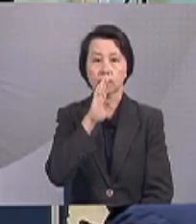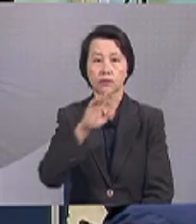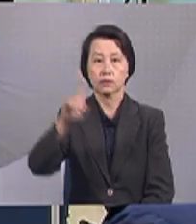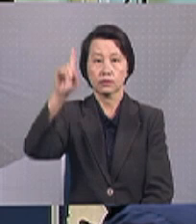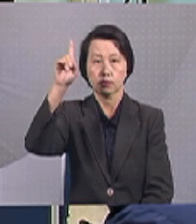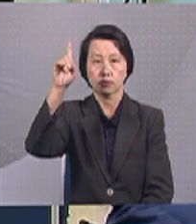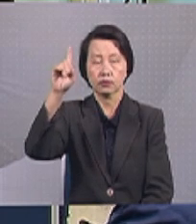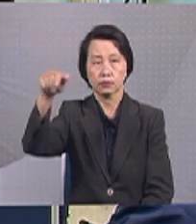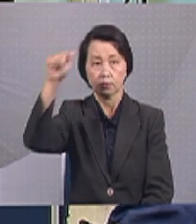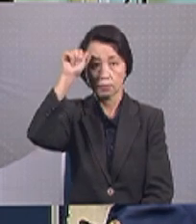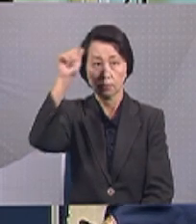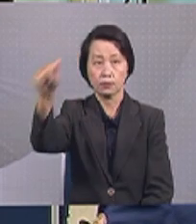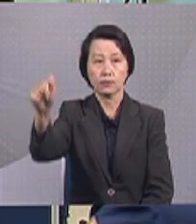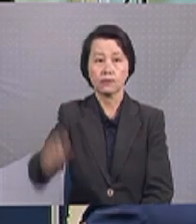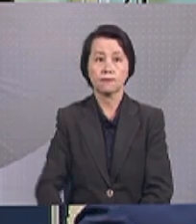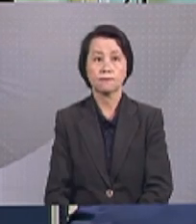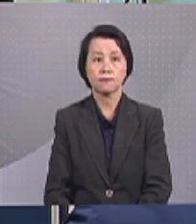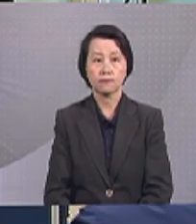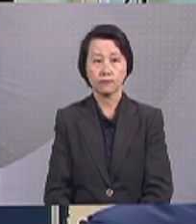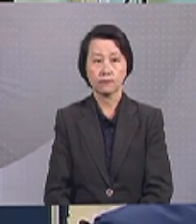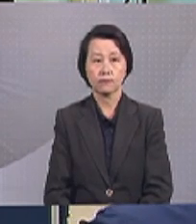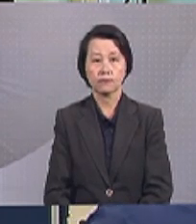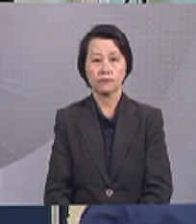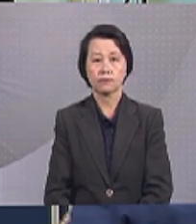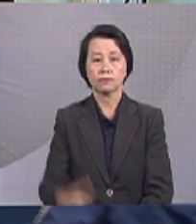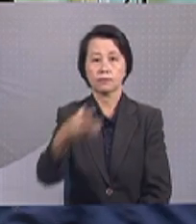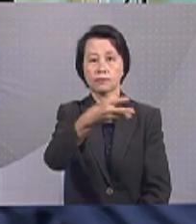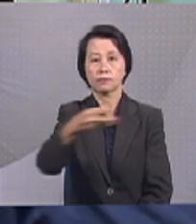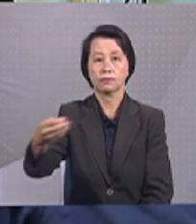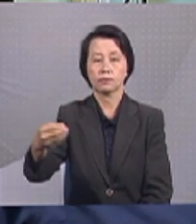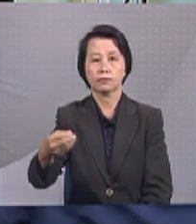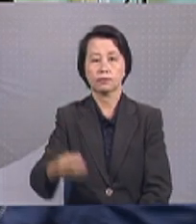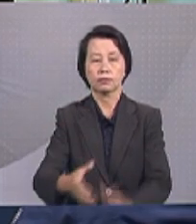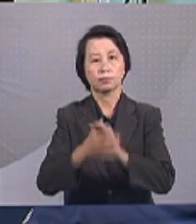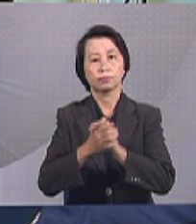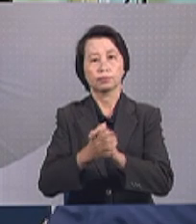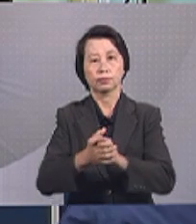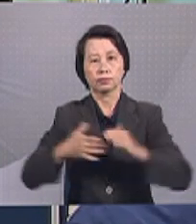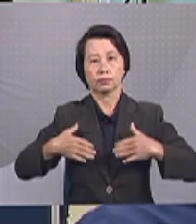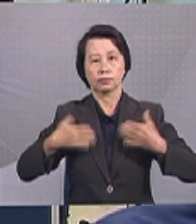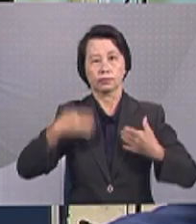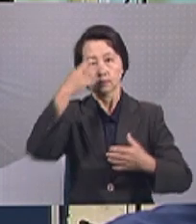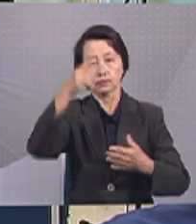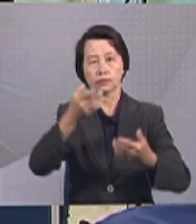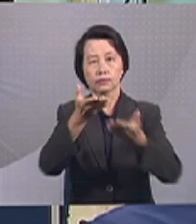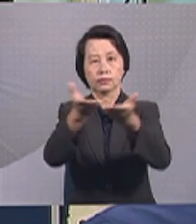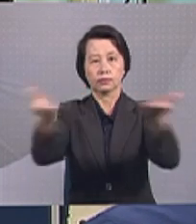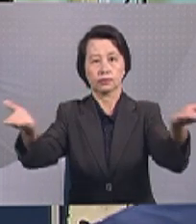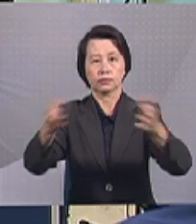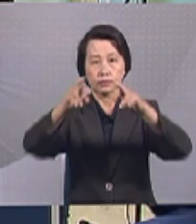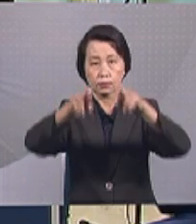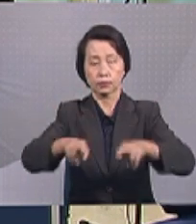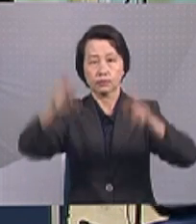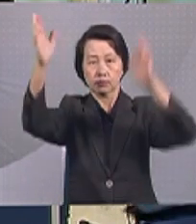Bismillahirrahmanirrahim. Assalamualaikum warahmatullahi wabarakatuh dan salam sejahtera kepada semua rakyat